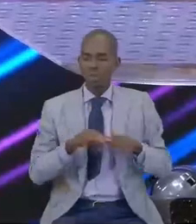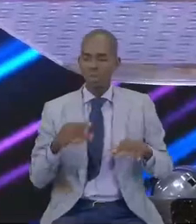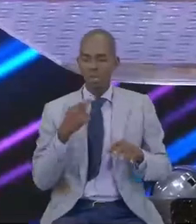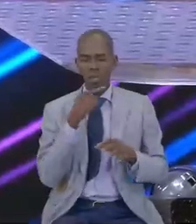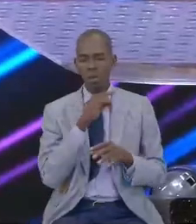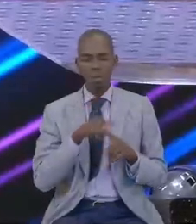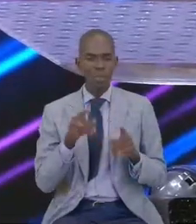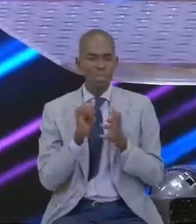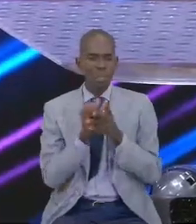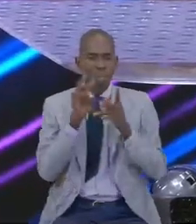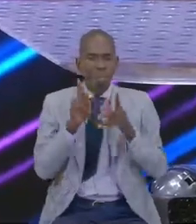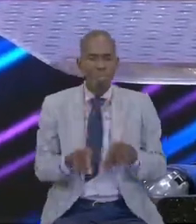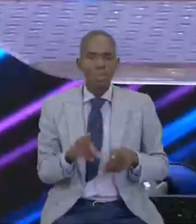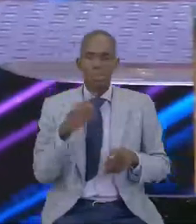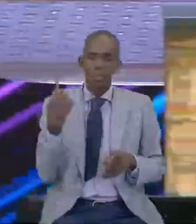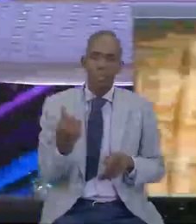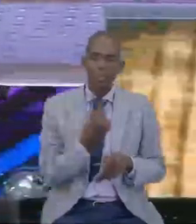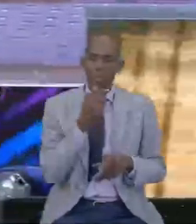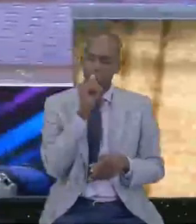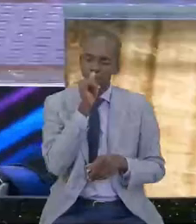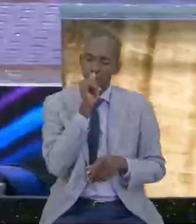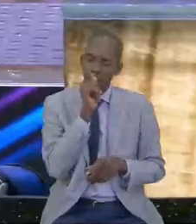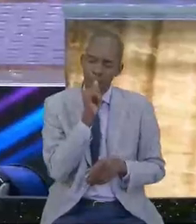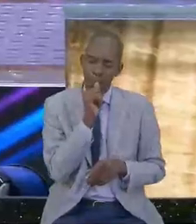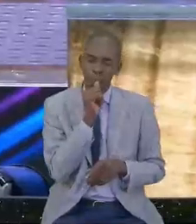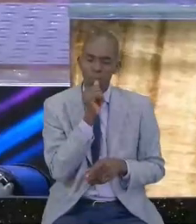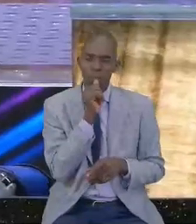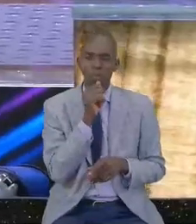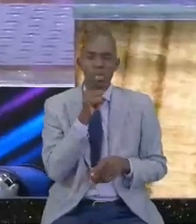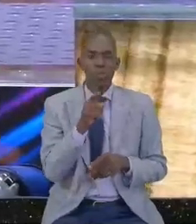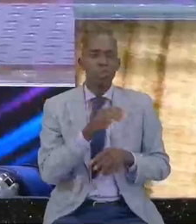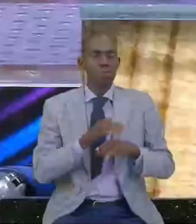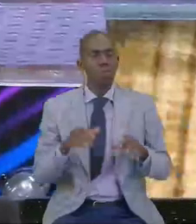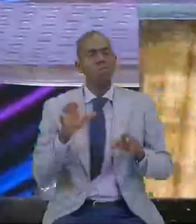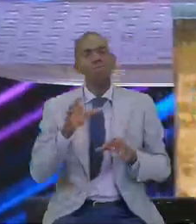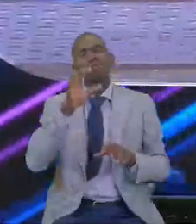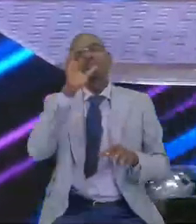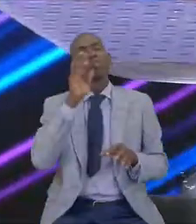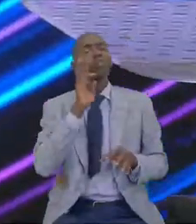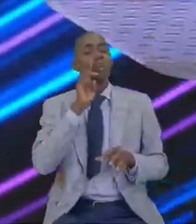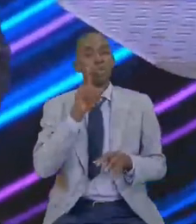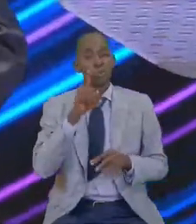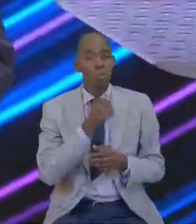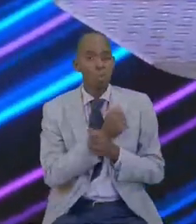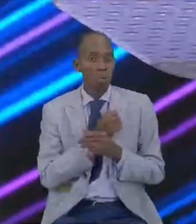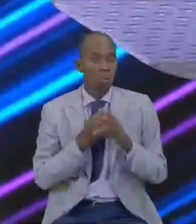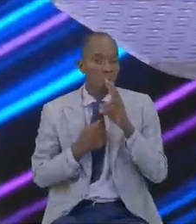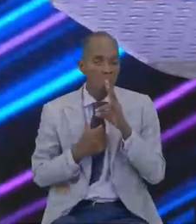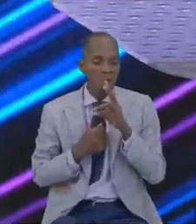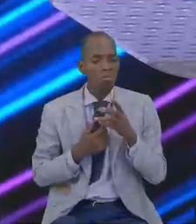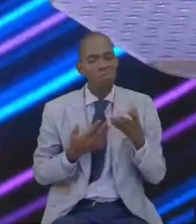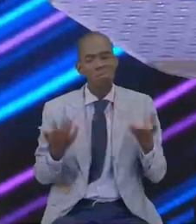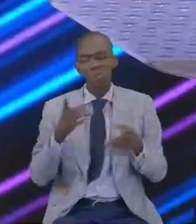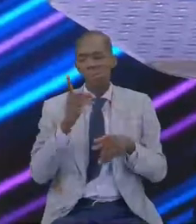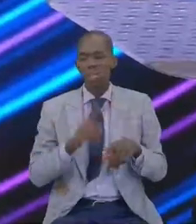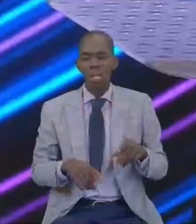seulement? Je ne bois pas le vin. Est-ce que tu bois l'eau? Tu ne peux pas vivre